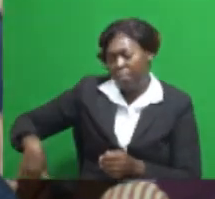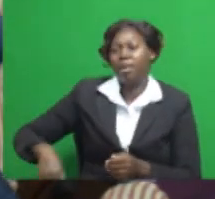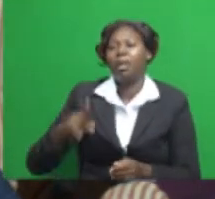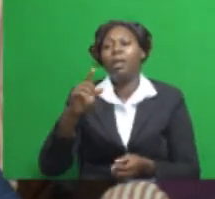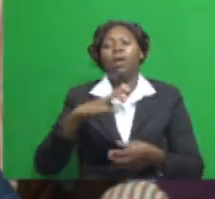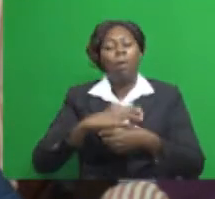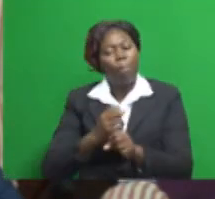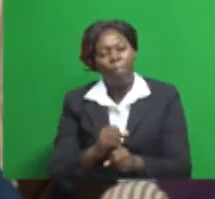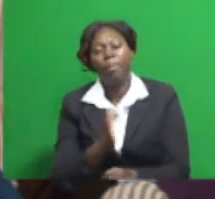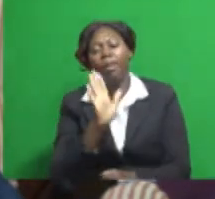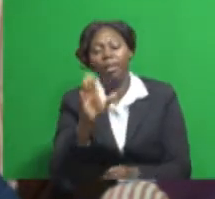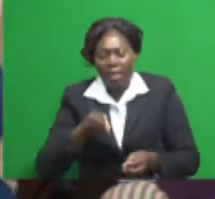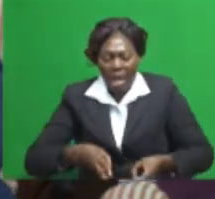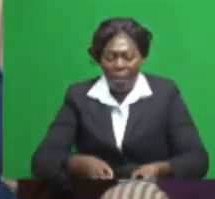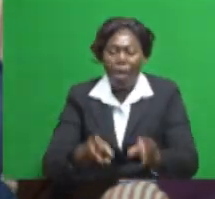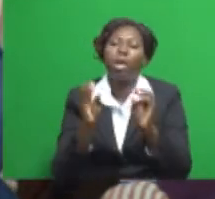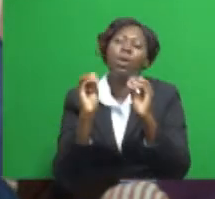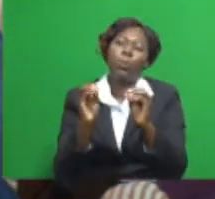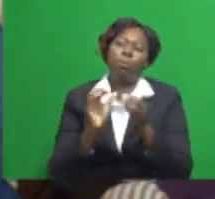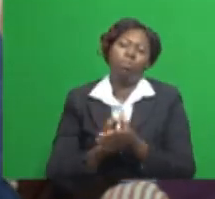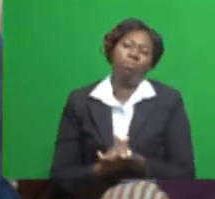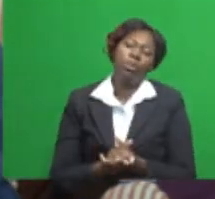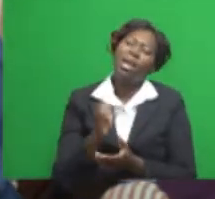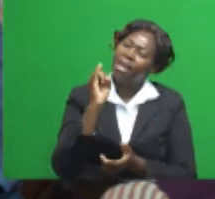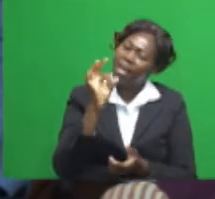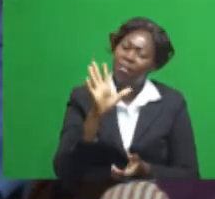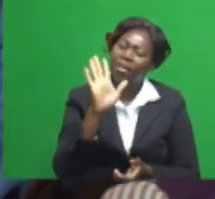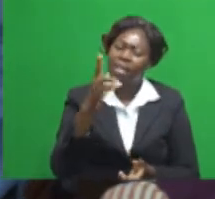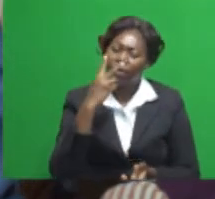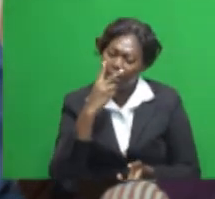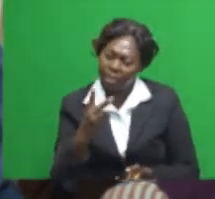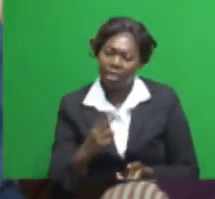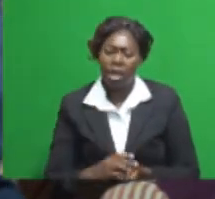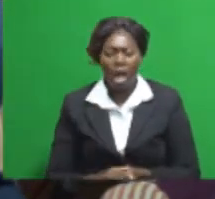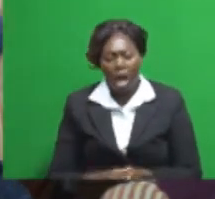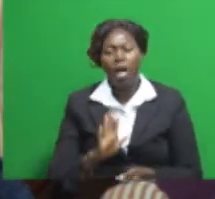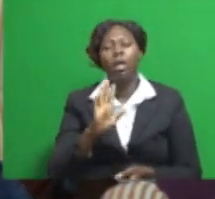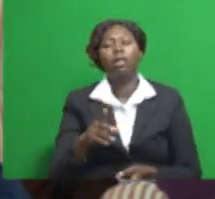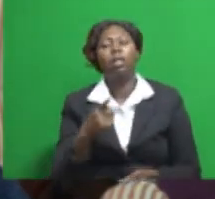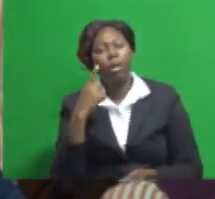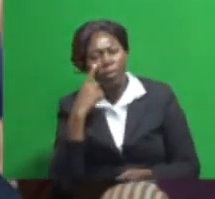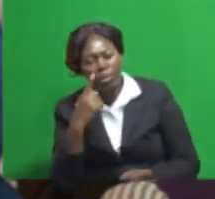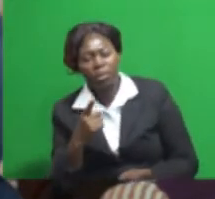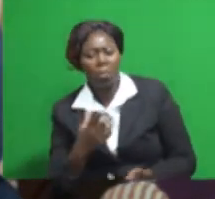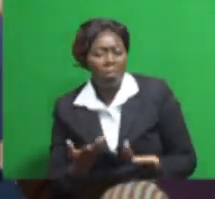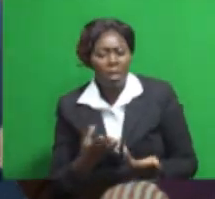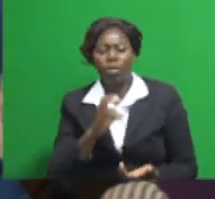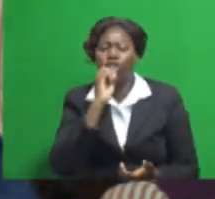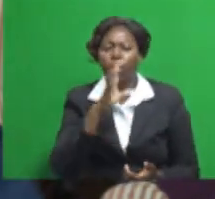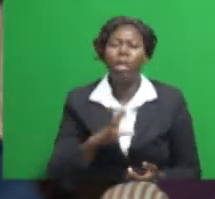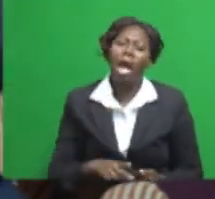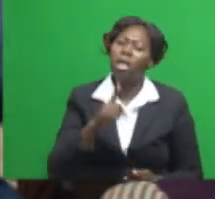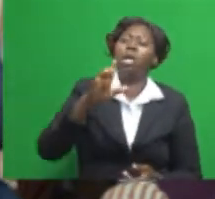right nekuti dai vanga vachiona vaitodedzera kuti vamwana muri kuti nonotsa zvino vamwari akangotendera kuti vazorore